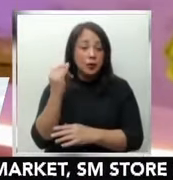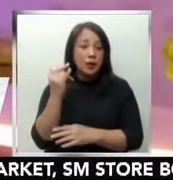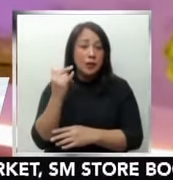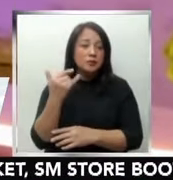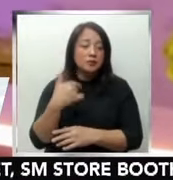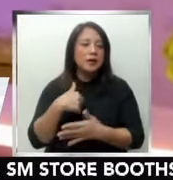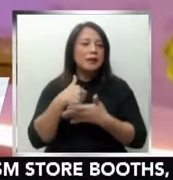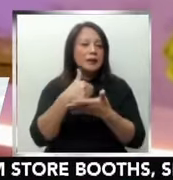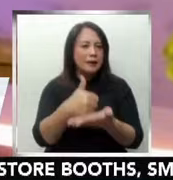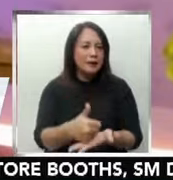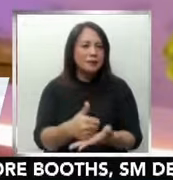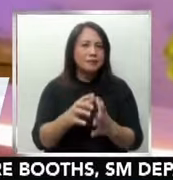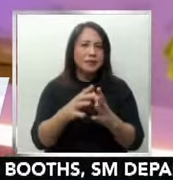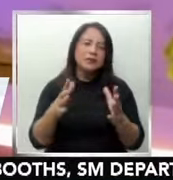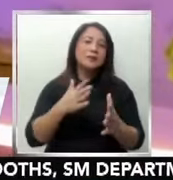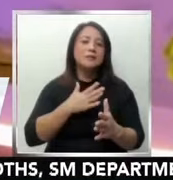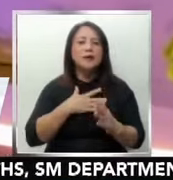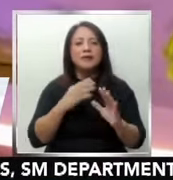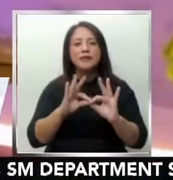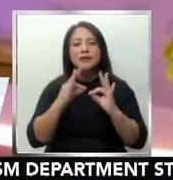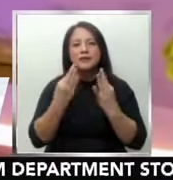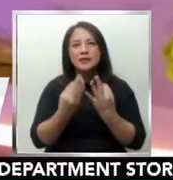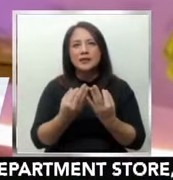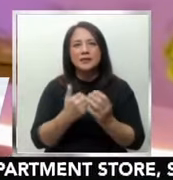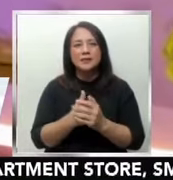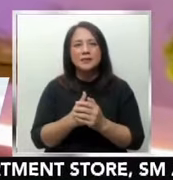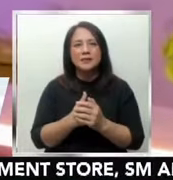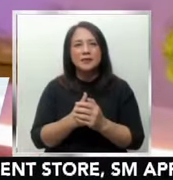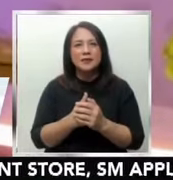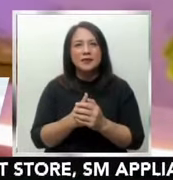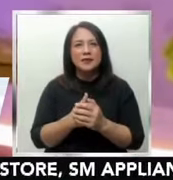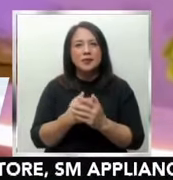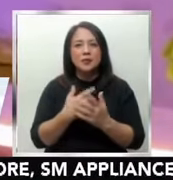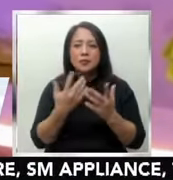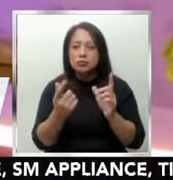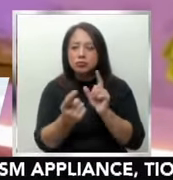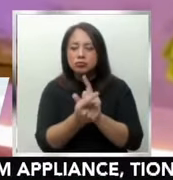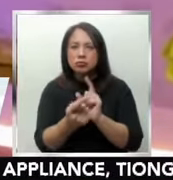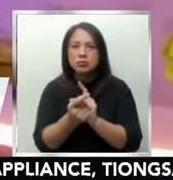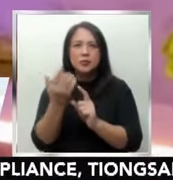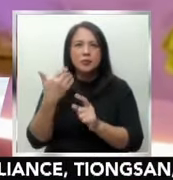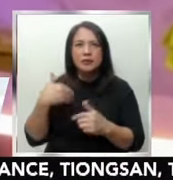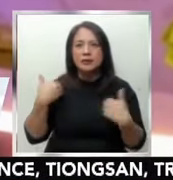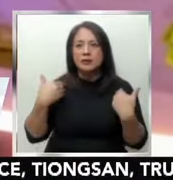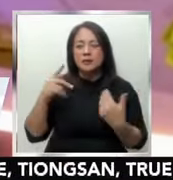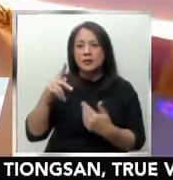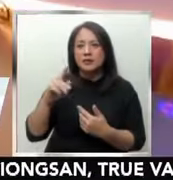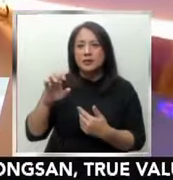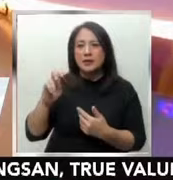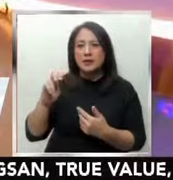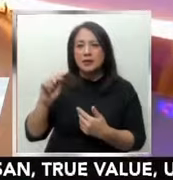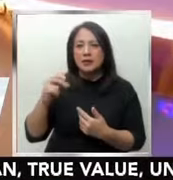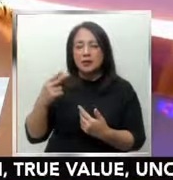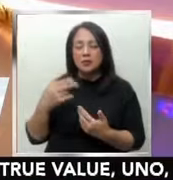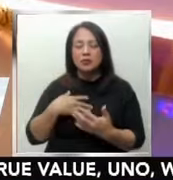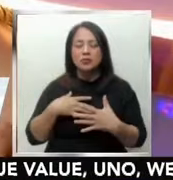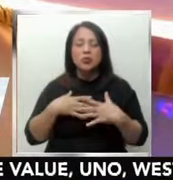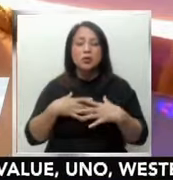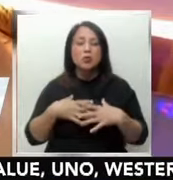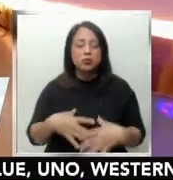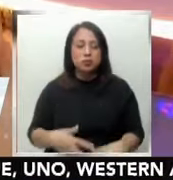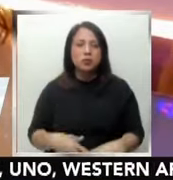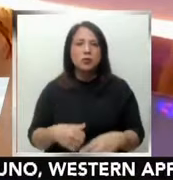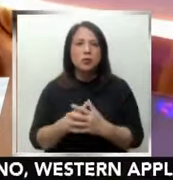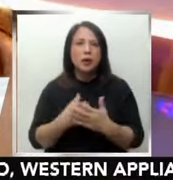ng sobra sa family namin when we met them nung bata pa si Kenneth talagang Ang laking gaang po na meron kaming